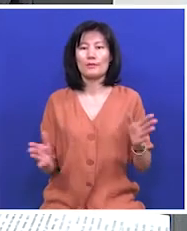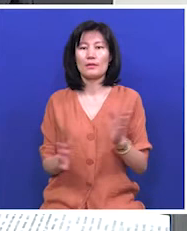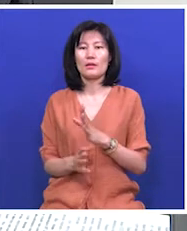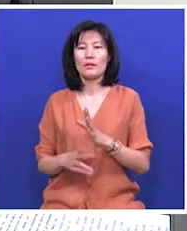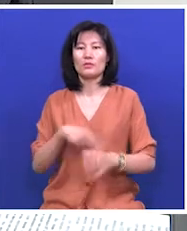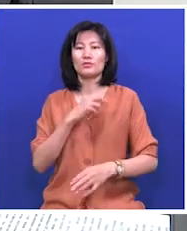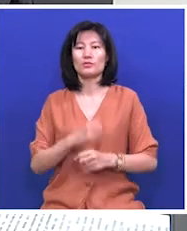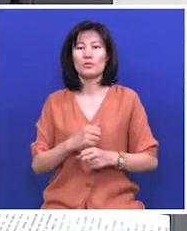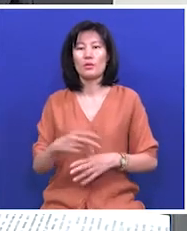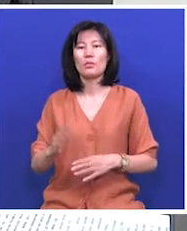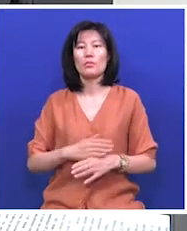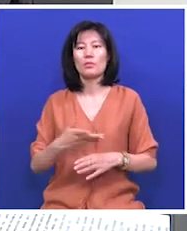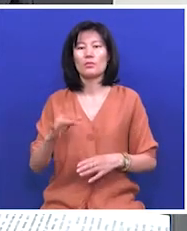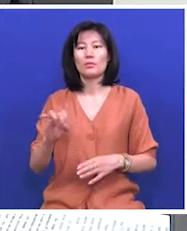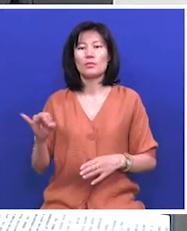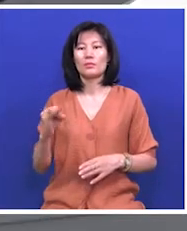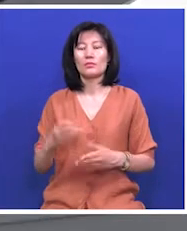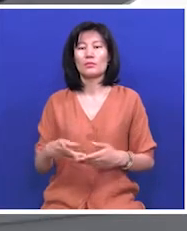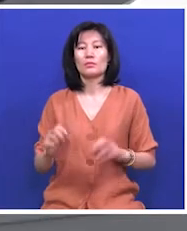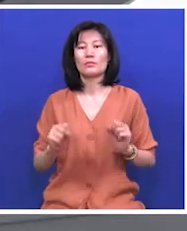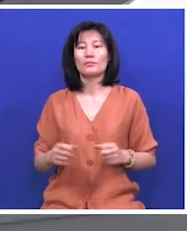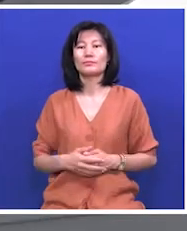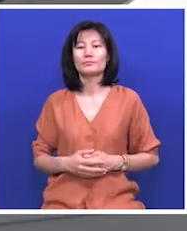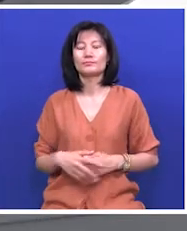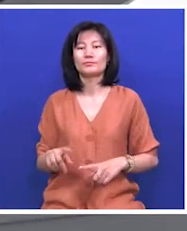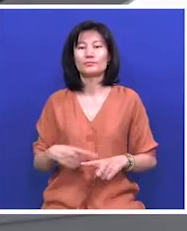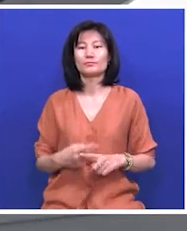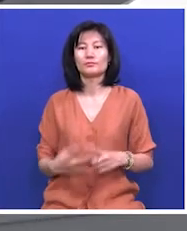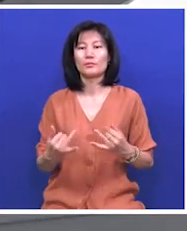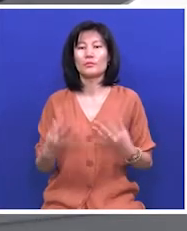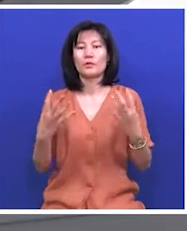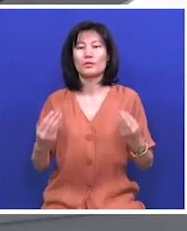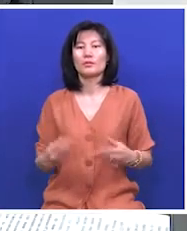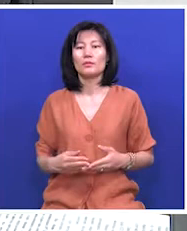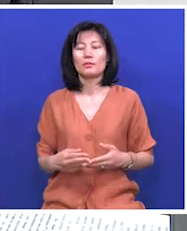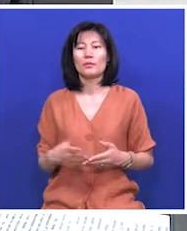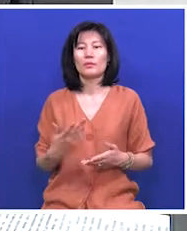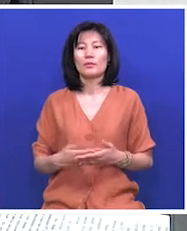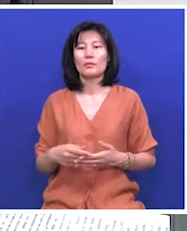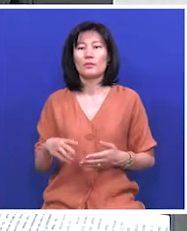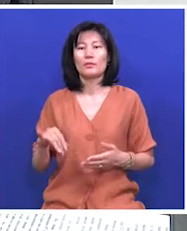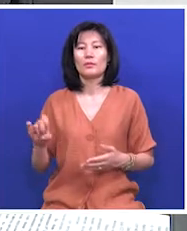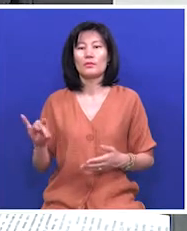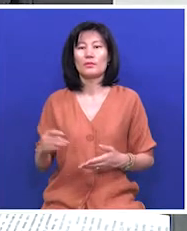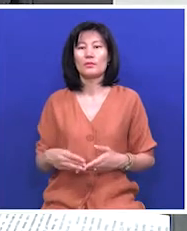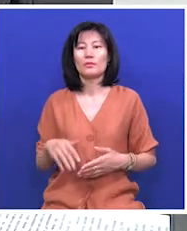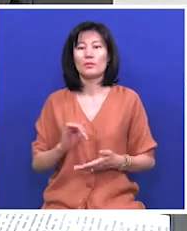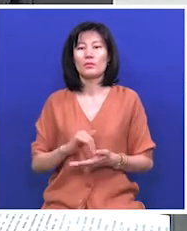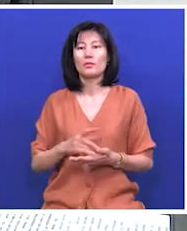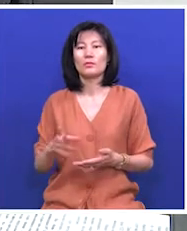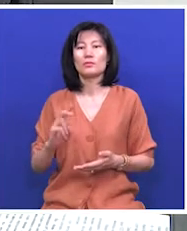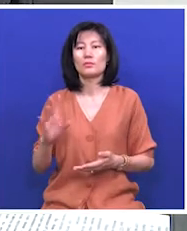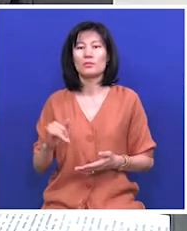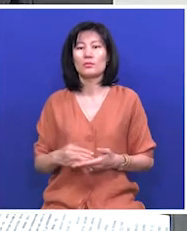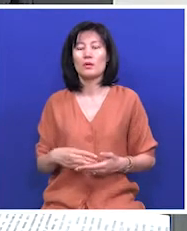көктемгі дала жұмыстарына бөлінген жанар жағармайдың жеткілікті болуы. Бүгінгі таңда мынау минералды тыңайтқыштардың